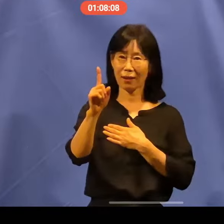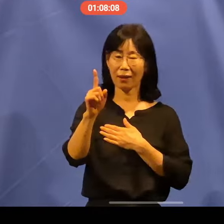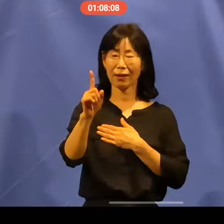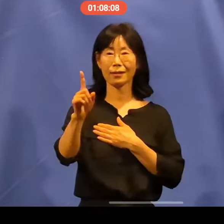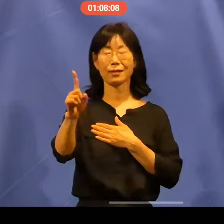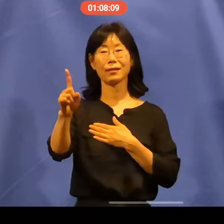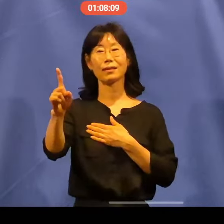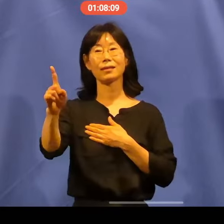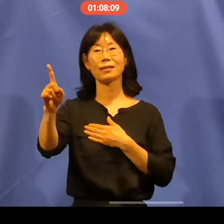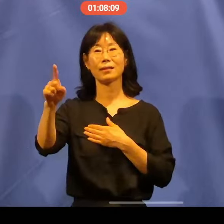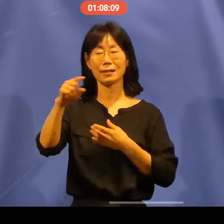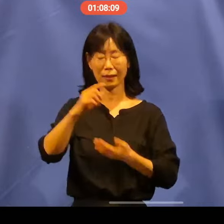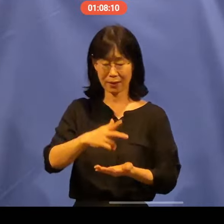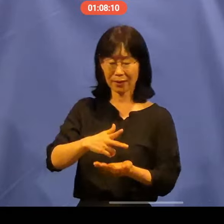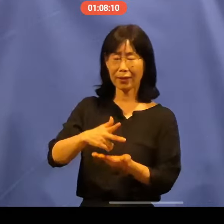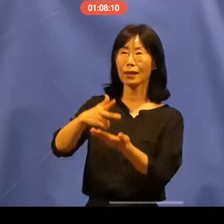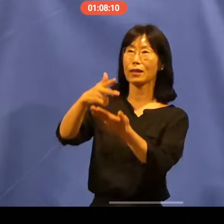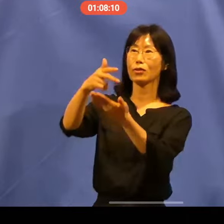한 가지